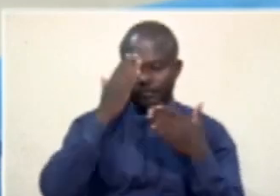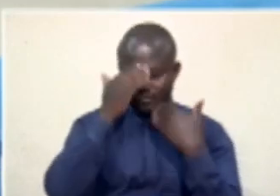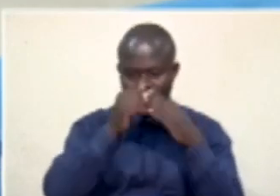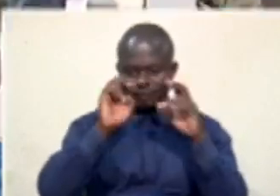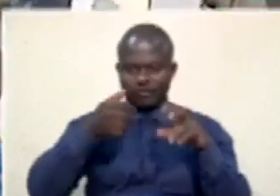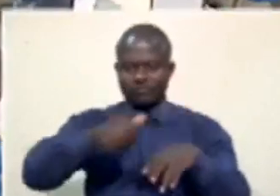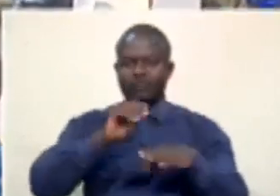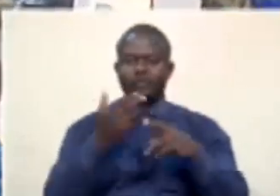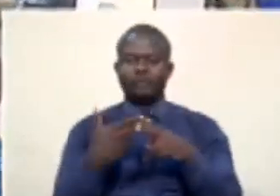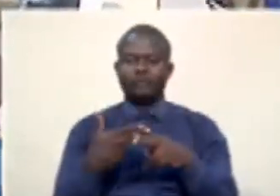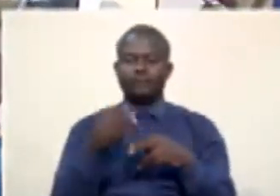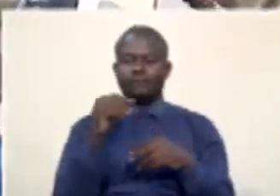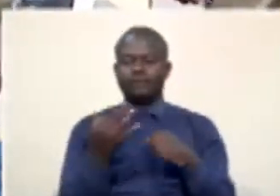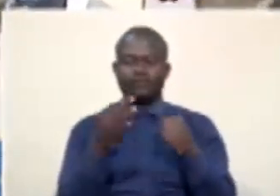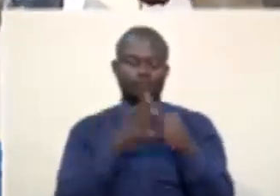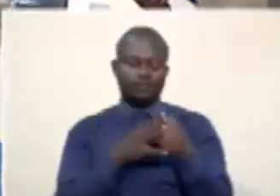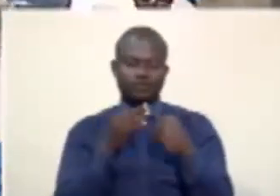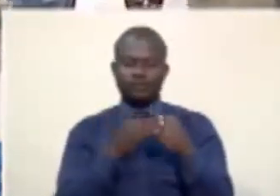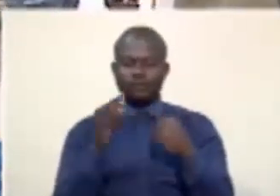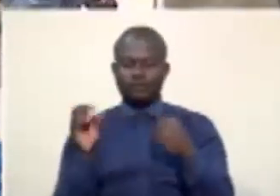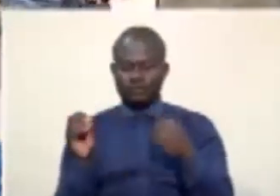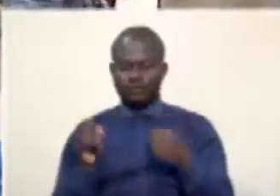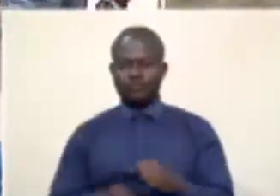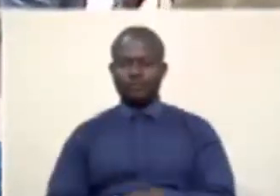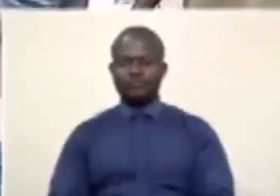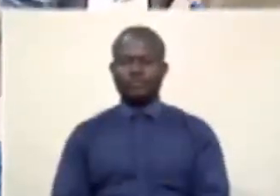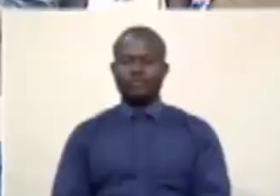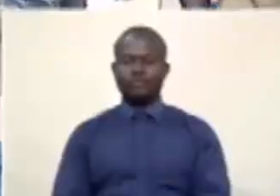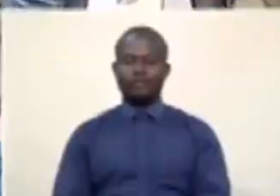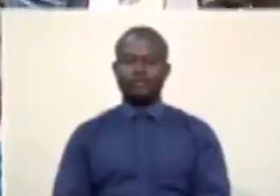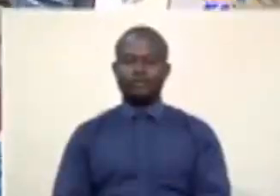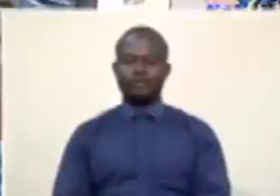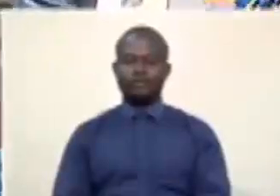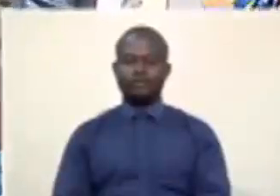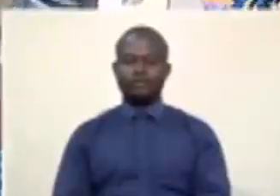bangana n'3,980. Jean Paul Turatsinze, i Kigali.